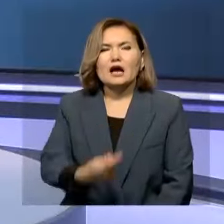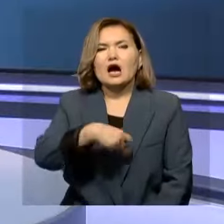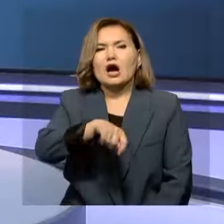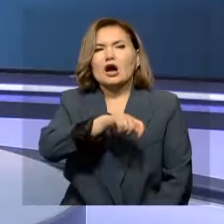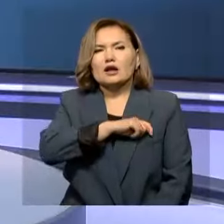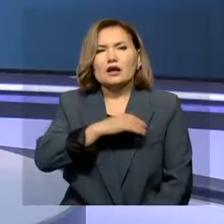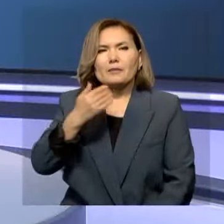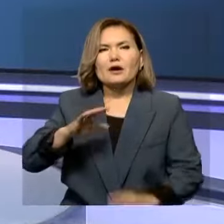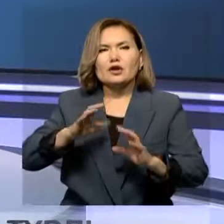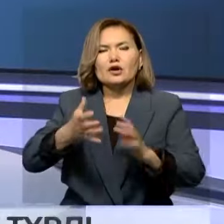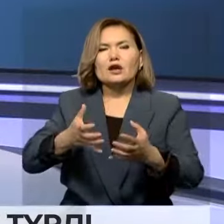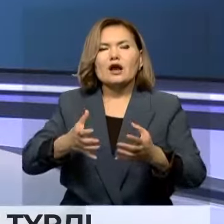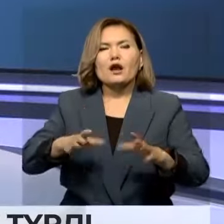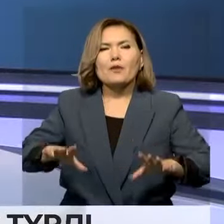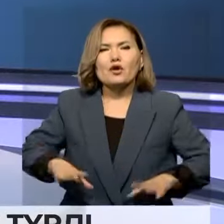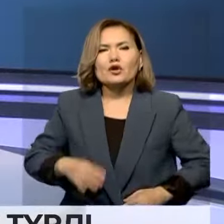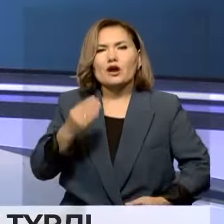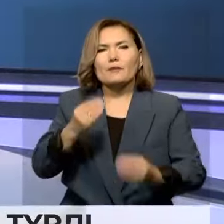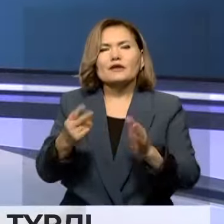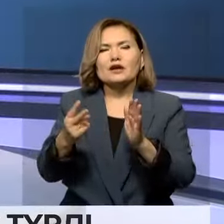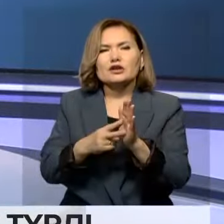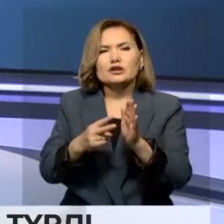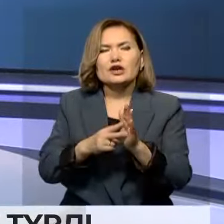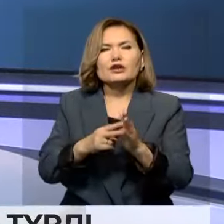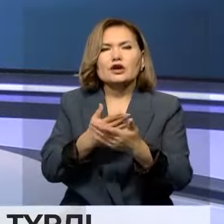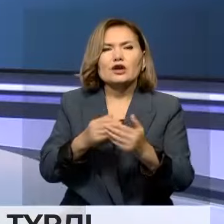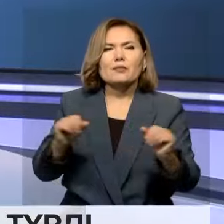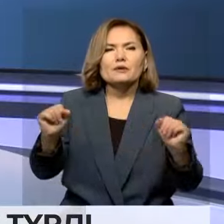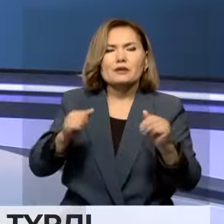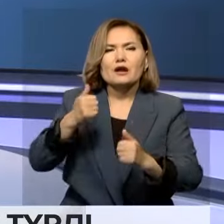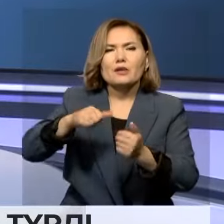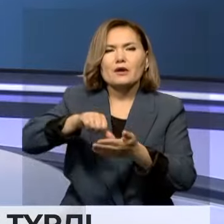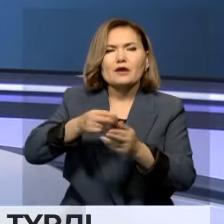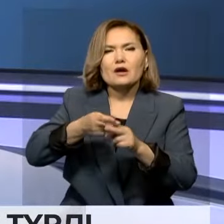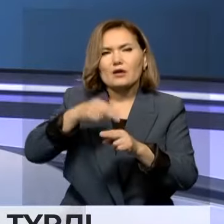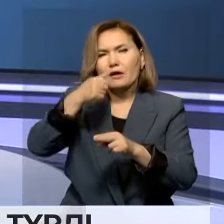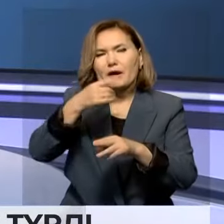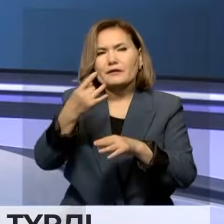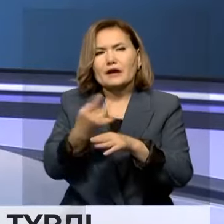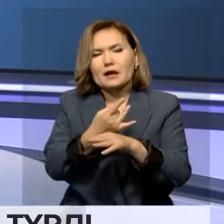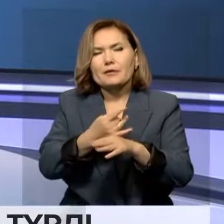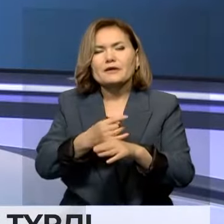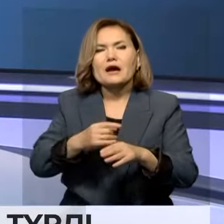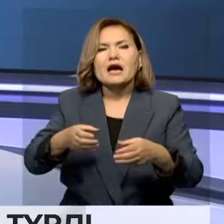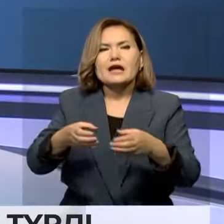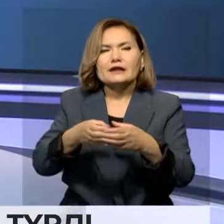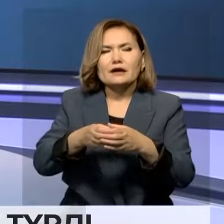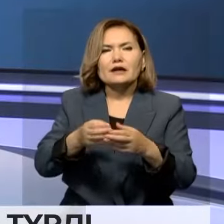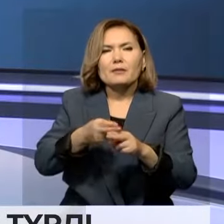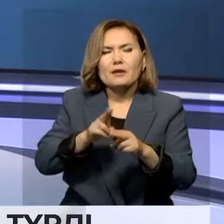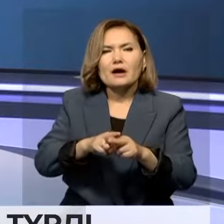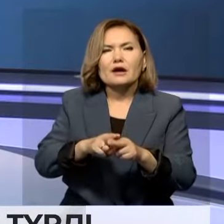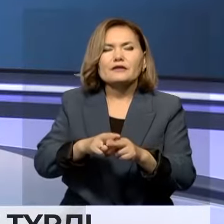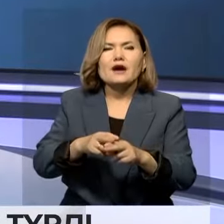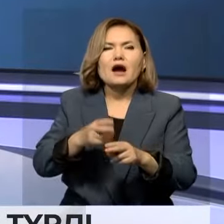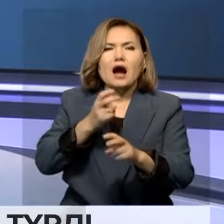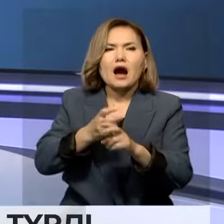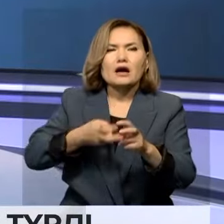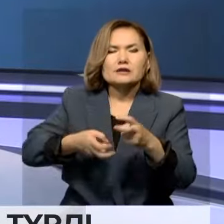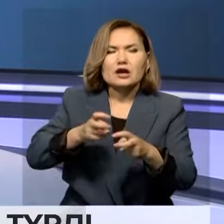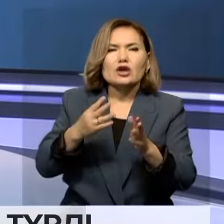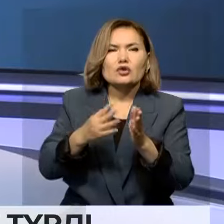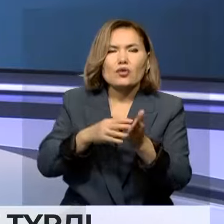Испания дүниежүзілік көшпенділер ойындарында жеті түрлі спорттан бақ сынайды. Биыл алғаш рет қатысқалы жатқан делегация асық, тоғызқұмалақ,